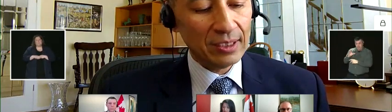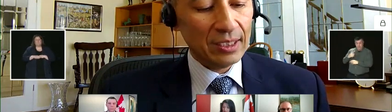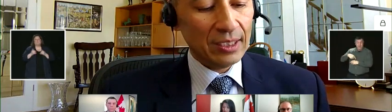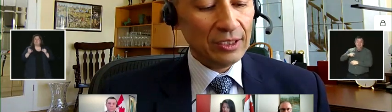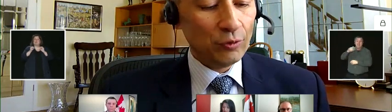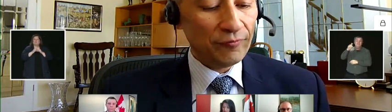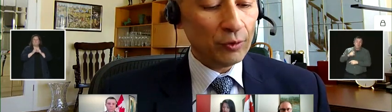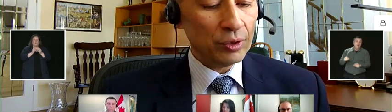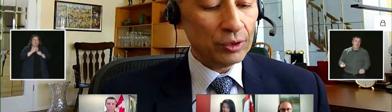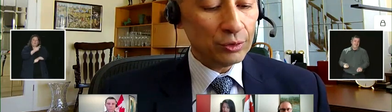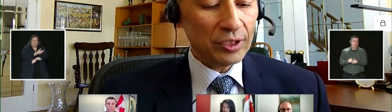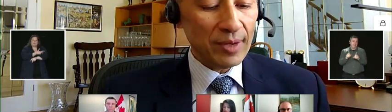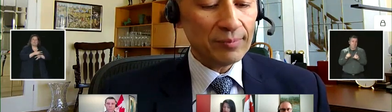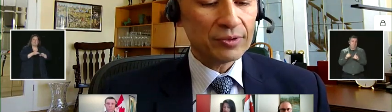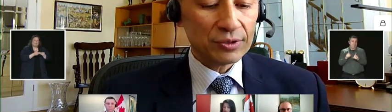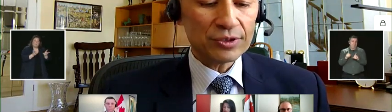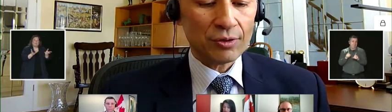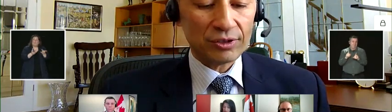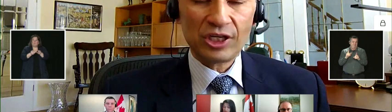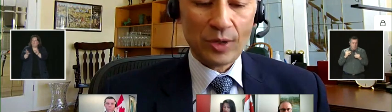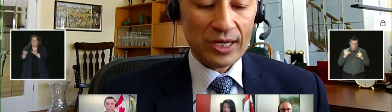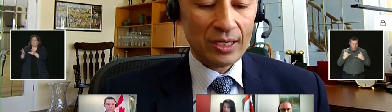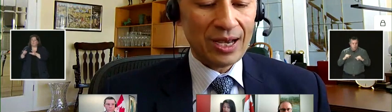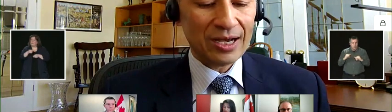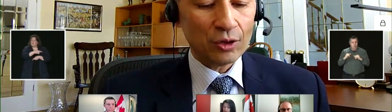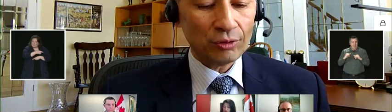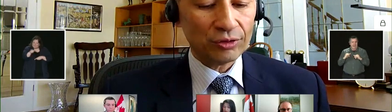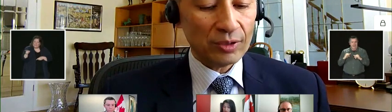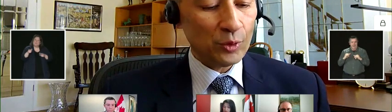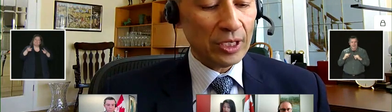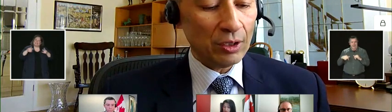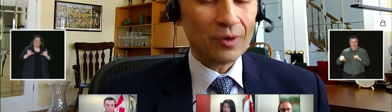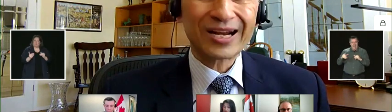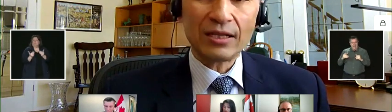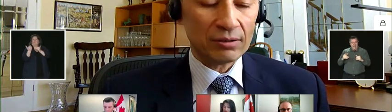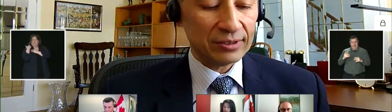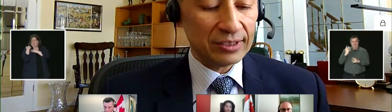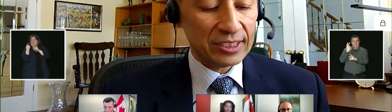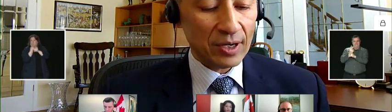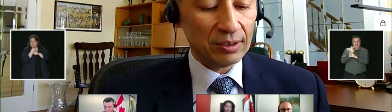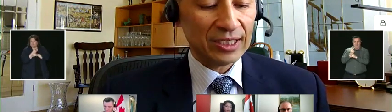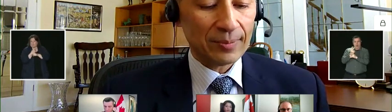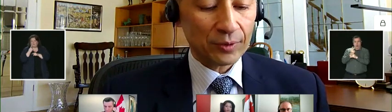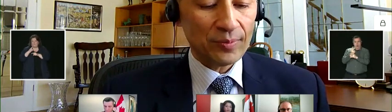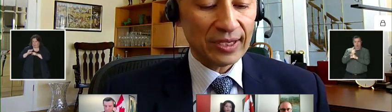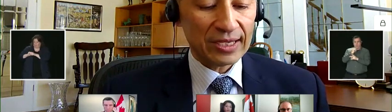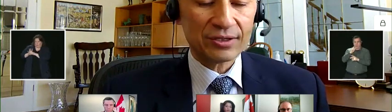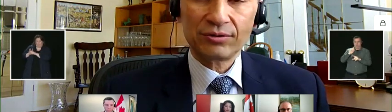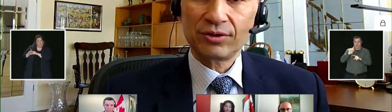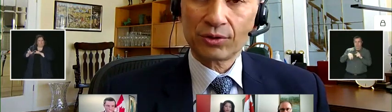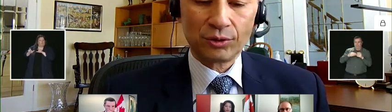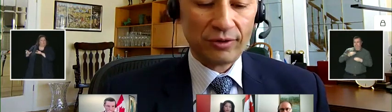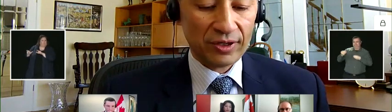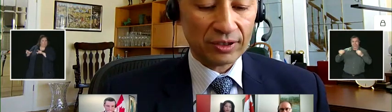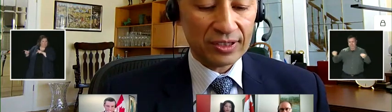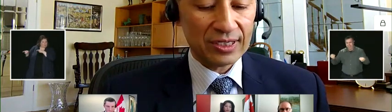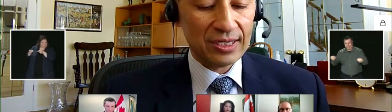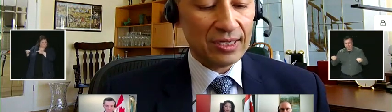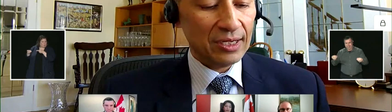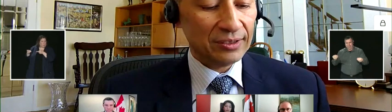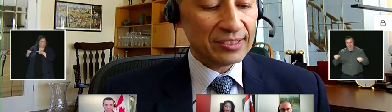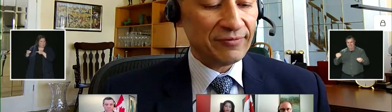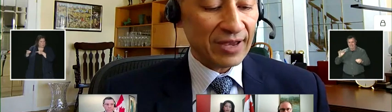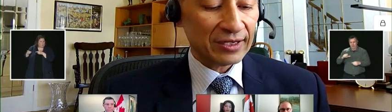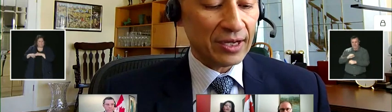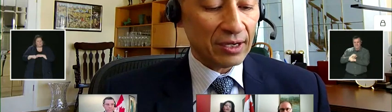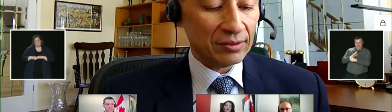canadiennes, il nous faut tout de même tous continuer à contribuer au ralentissement de la propagation du coronavirus